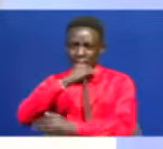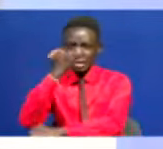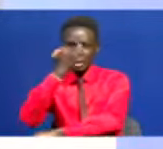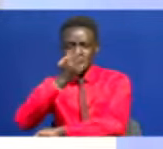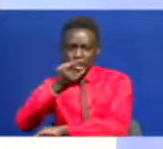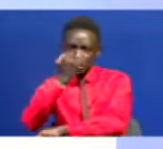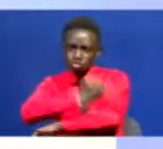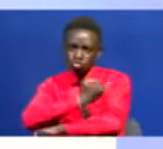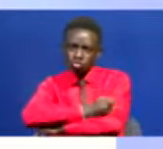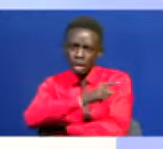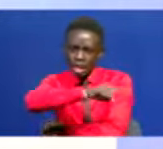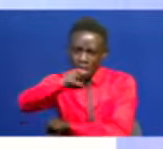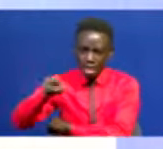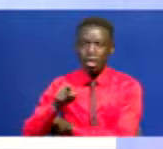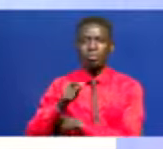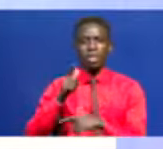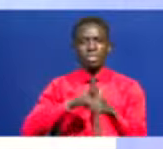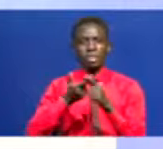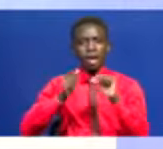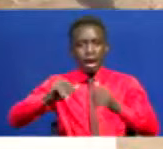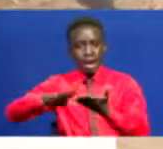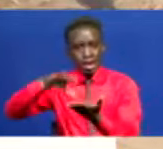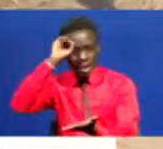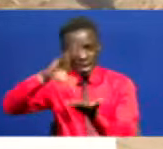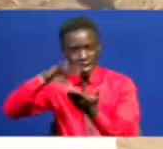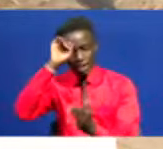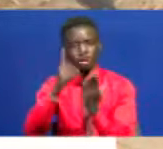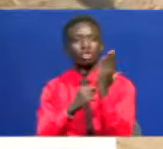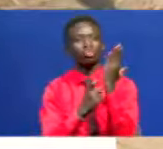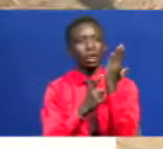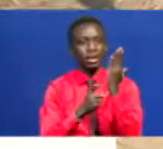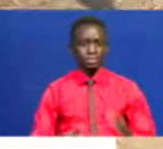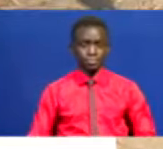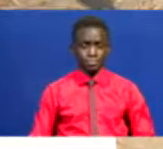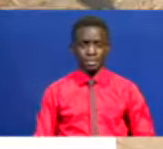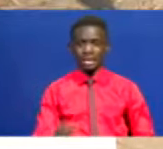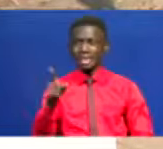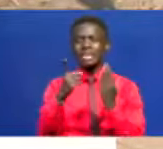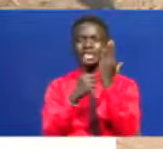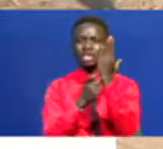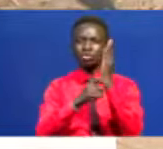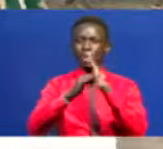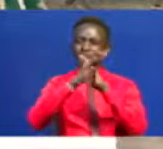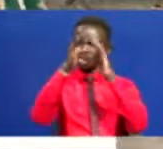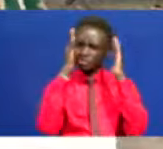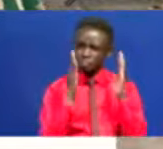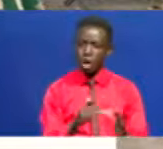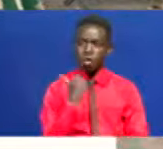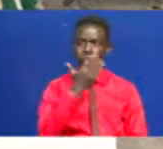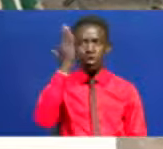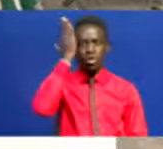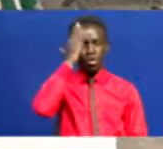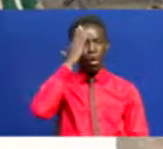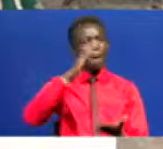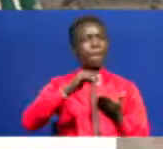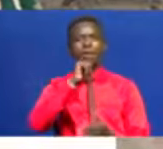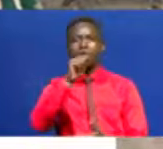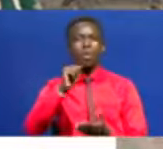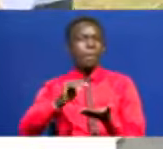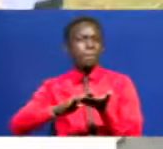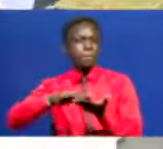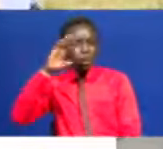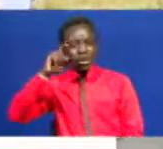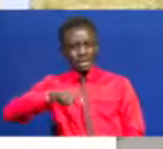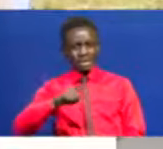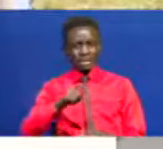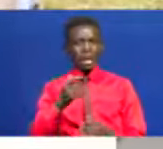vituo na wakaweza kujifunza Kiswahili. These are Swahili experts who acknowledge that more needs to be done. Further challenge